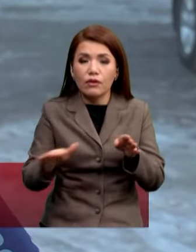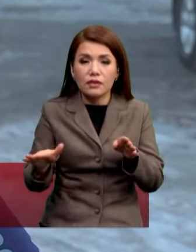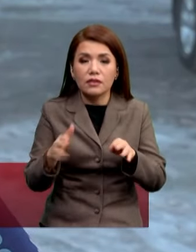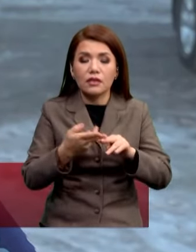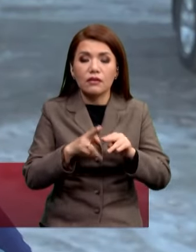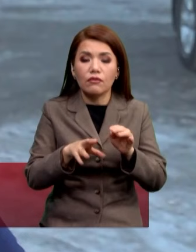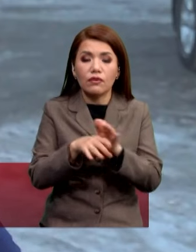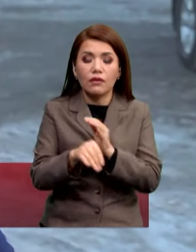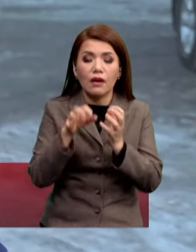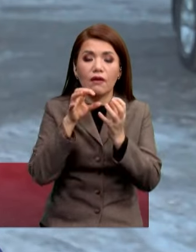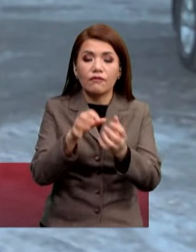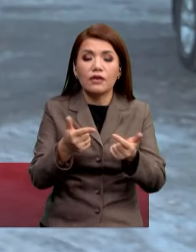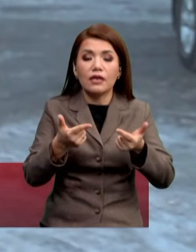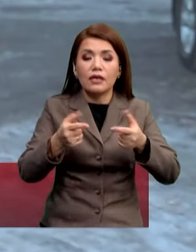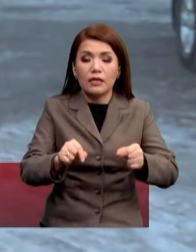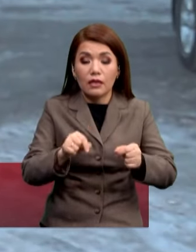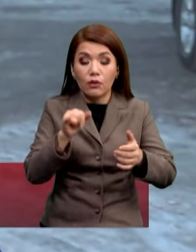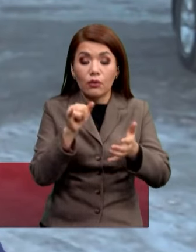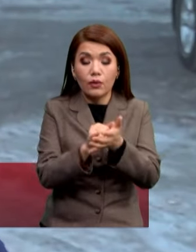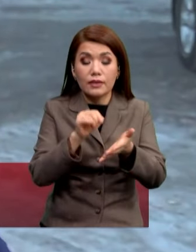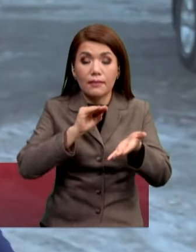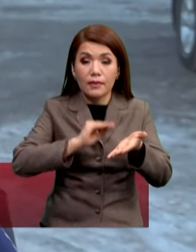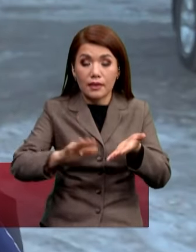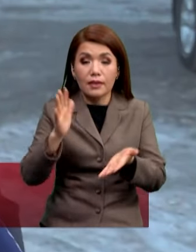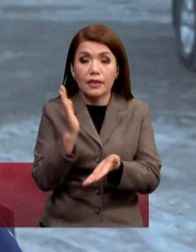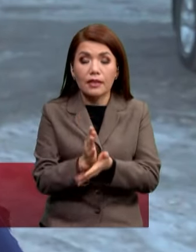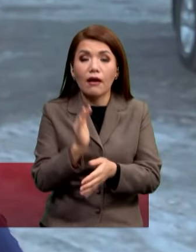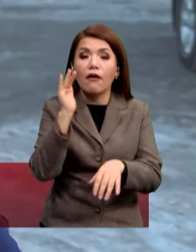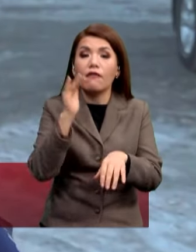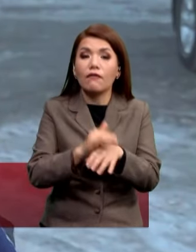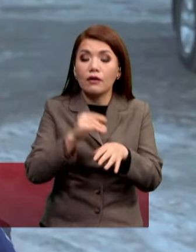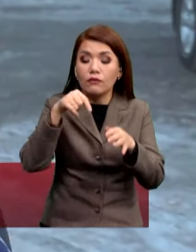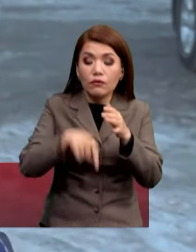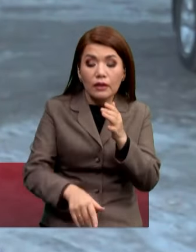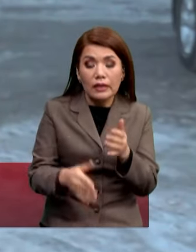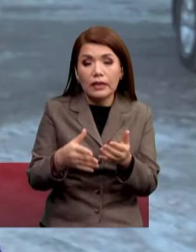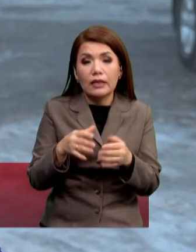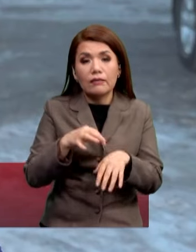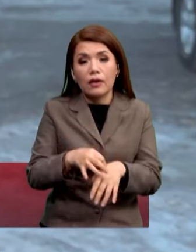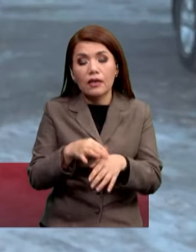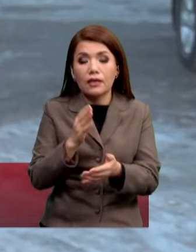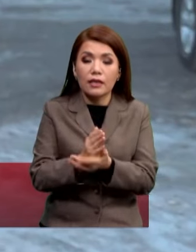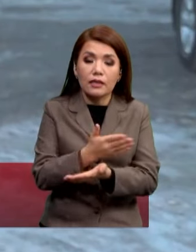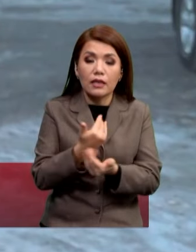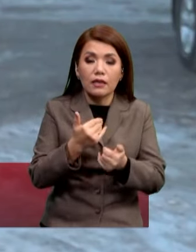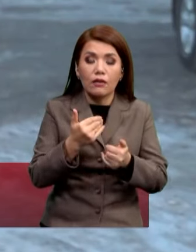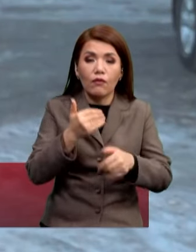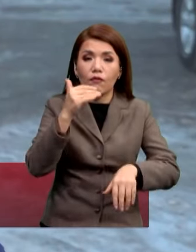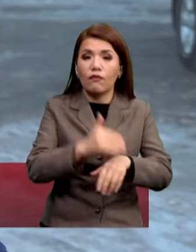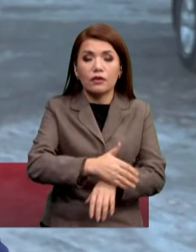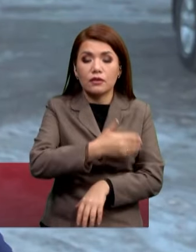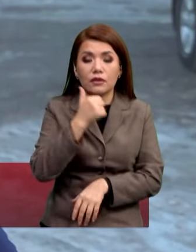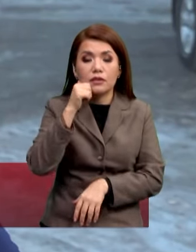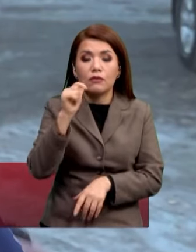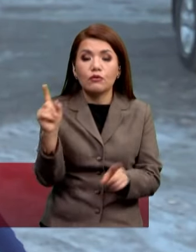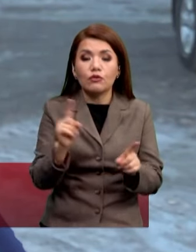плоскости находится автобус, где указано, но какой факт, что внутри находится тело ребят. Чтобы завтра такого